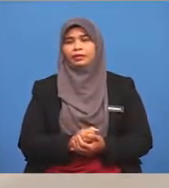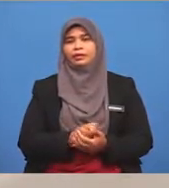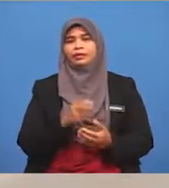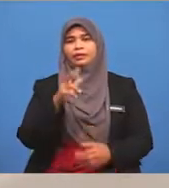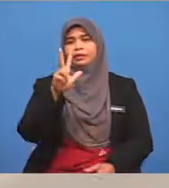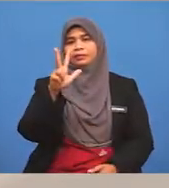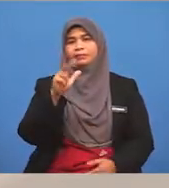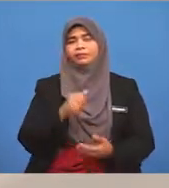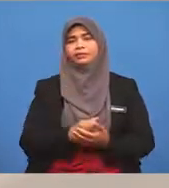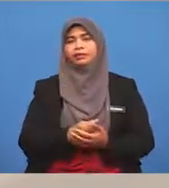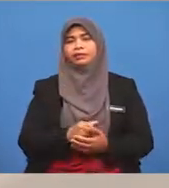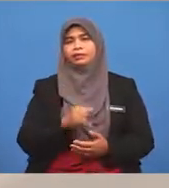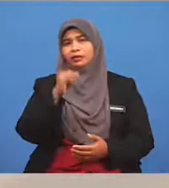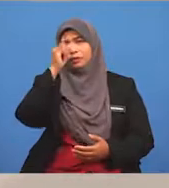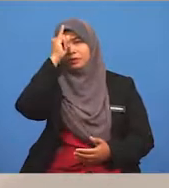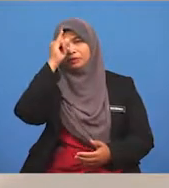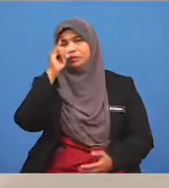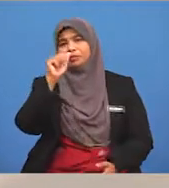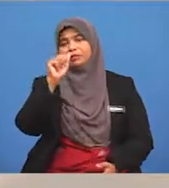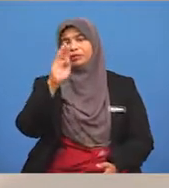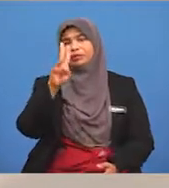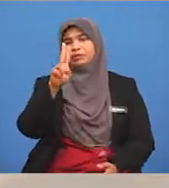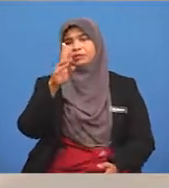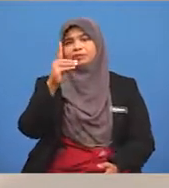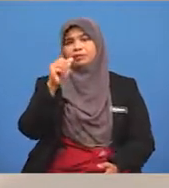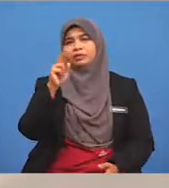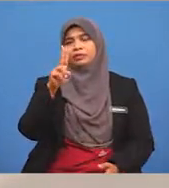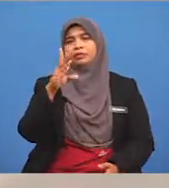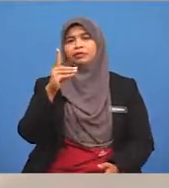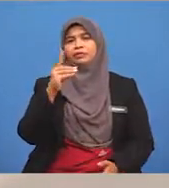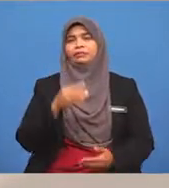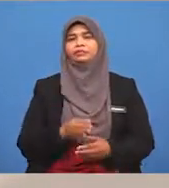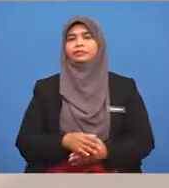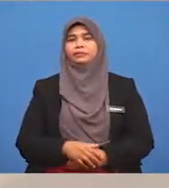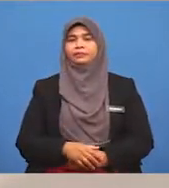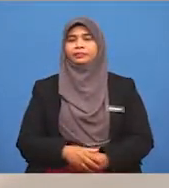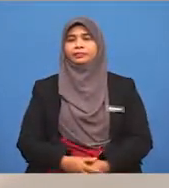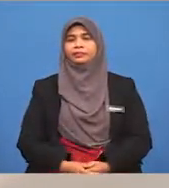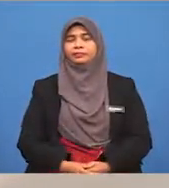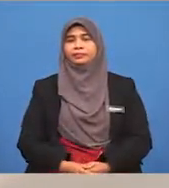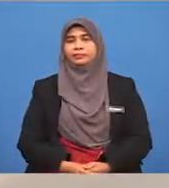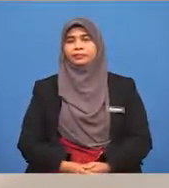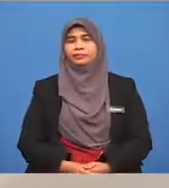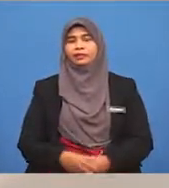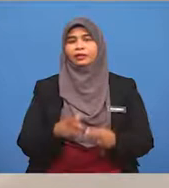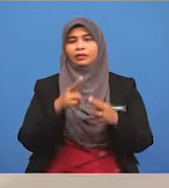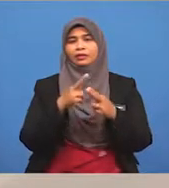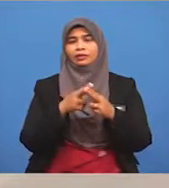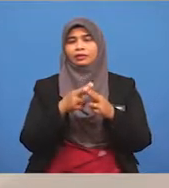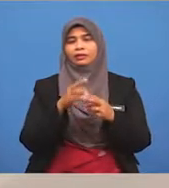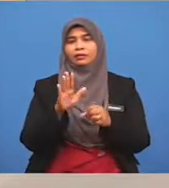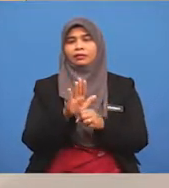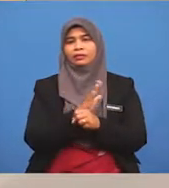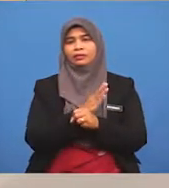Ketiga, Imam Abu Daud, penyusun Sunan Abu Daud. Nama penuh beliau